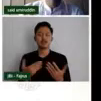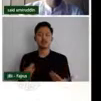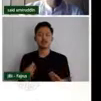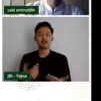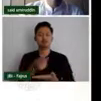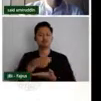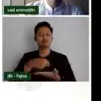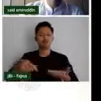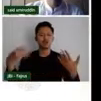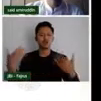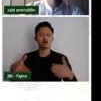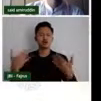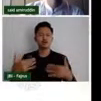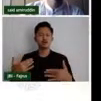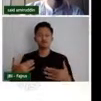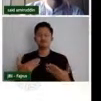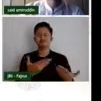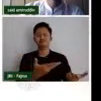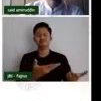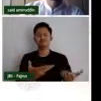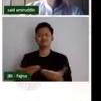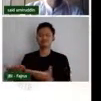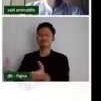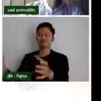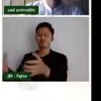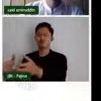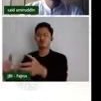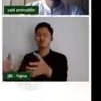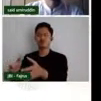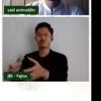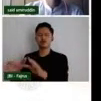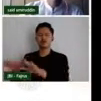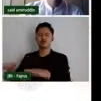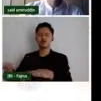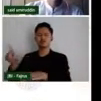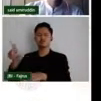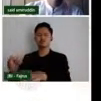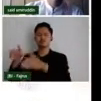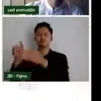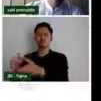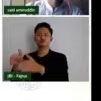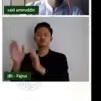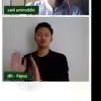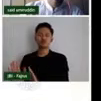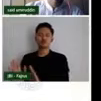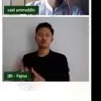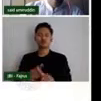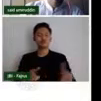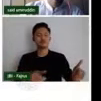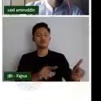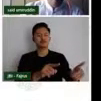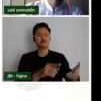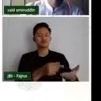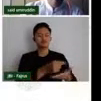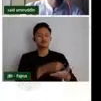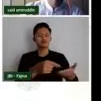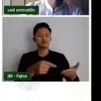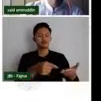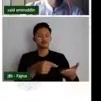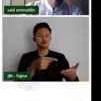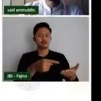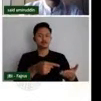terkotak, yang berhak yang ada itu di situ hanya anak-anak berkebutuhan khusus saja. Sementara